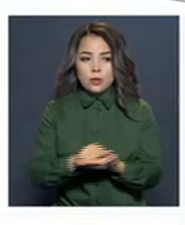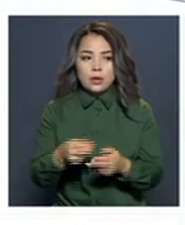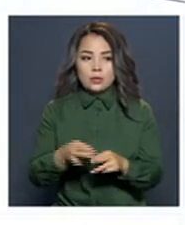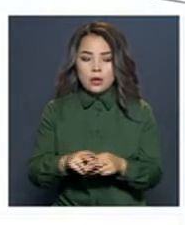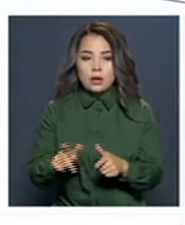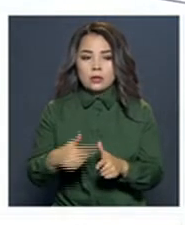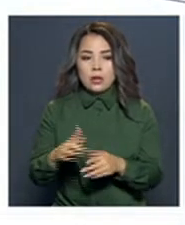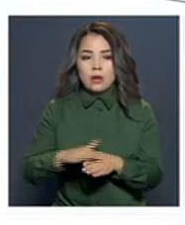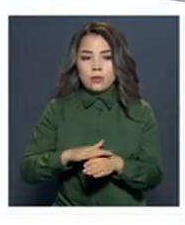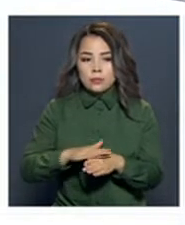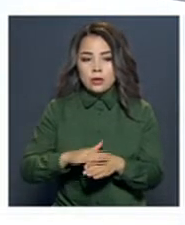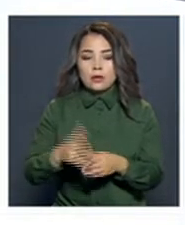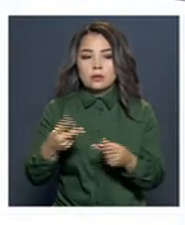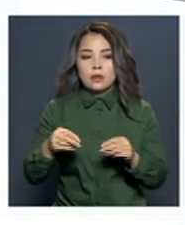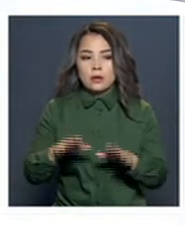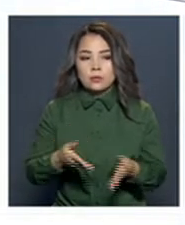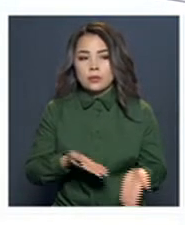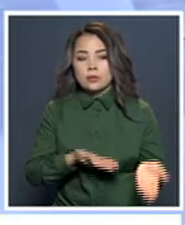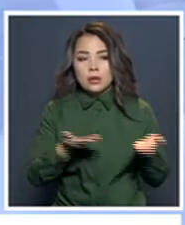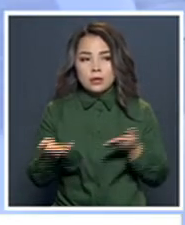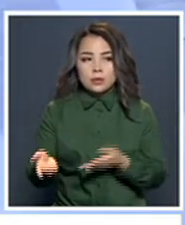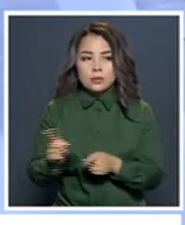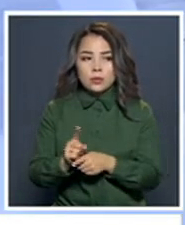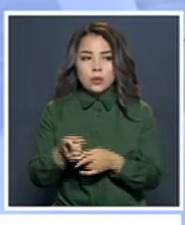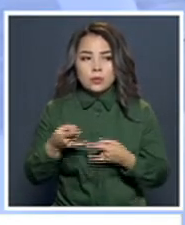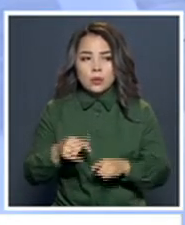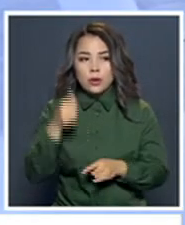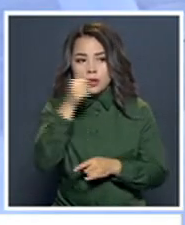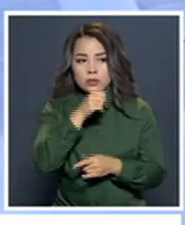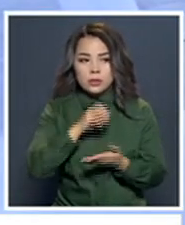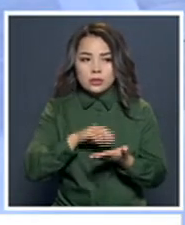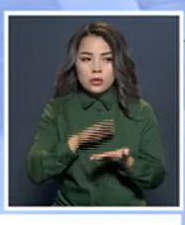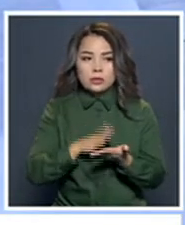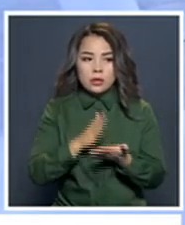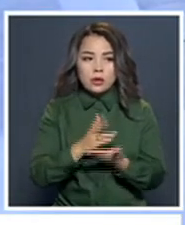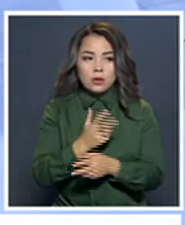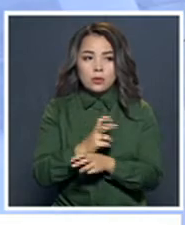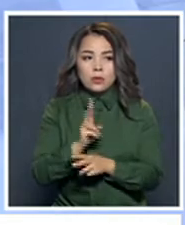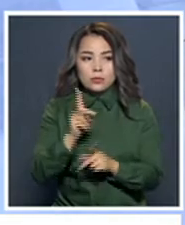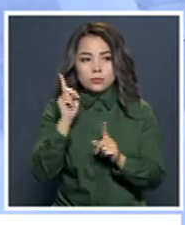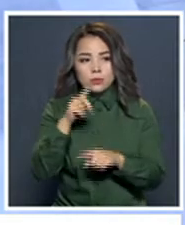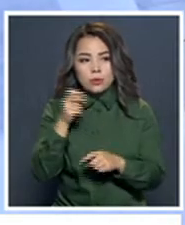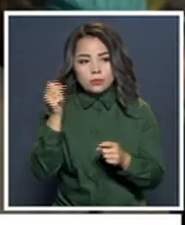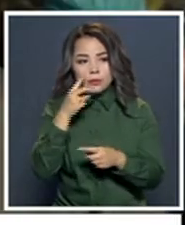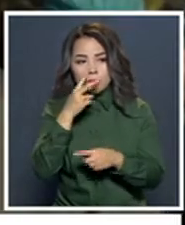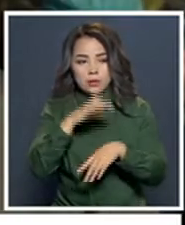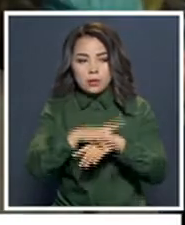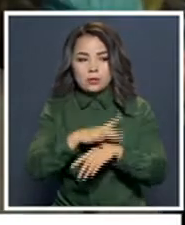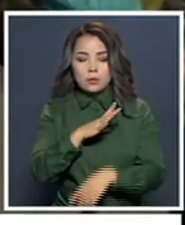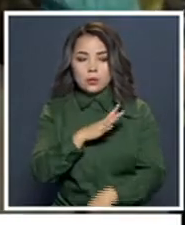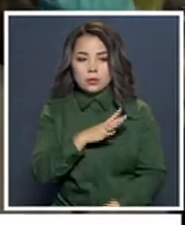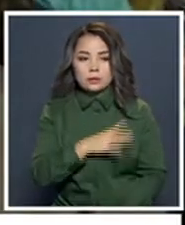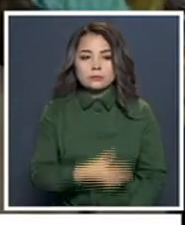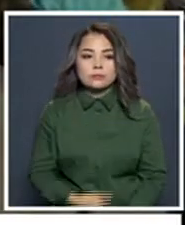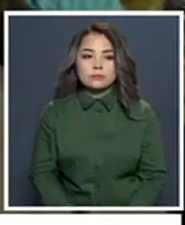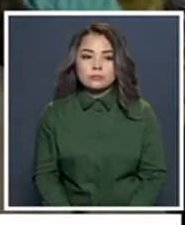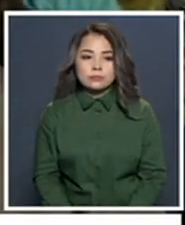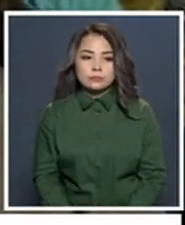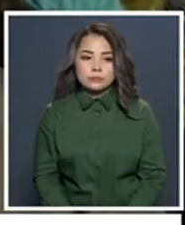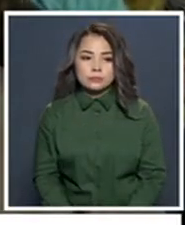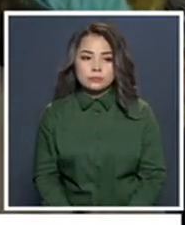жауынгердің аты-жөні, әскерге қай жерден шақырылған және туған жылы жазылып, сол арқылы сүйектің кімдік екені анықталған.